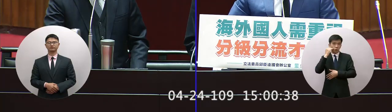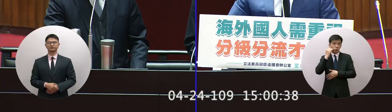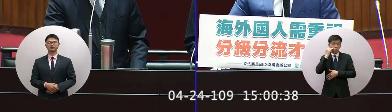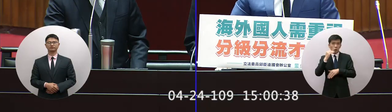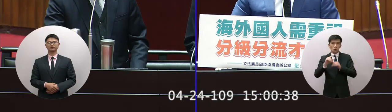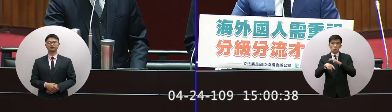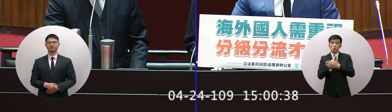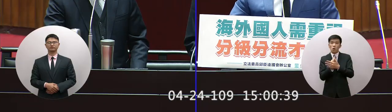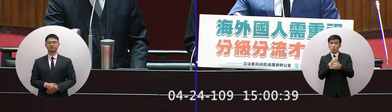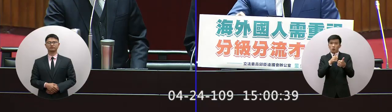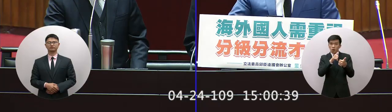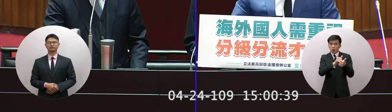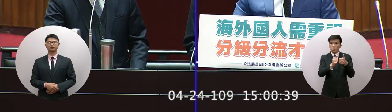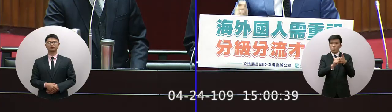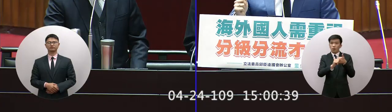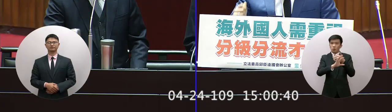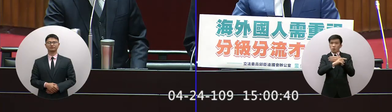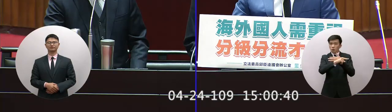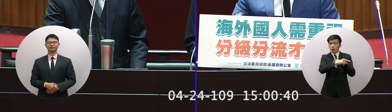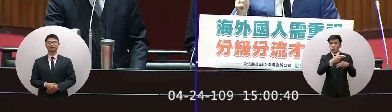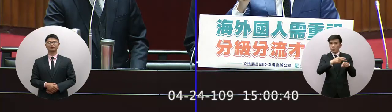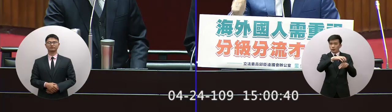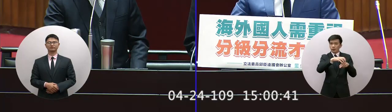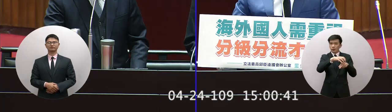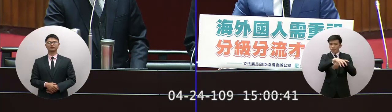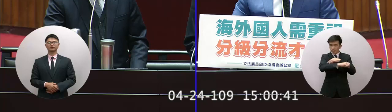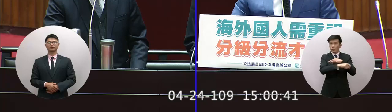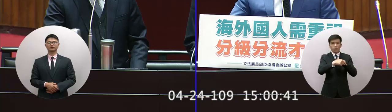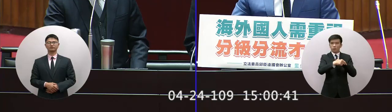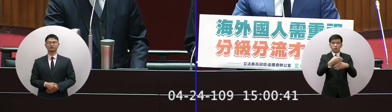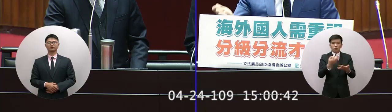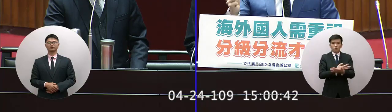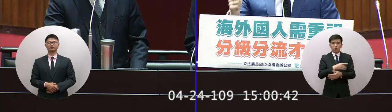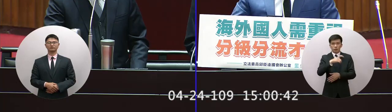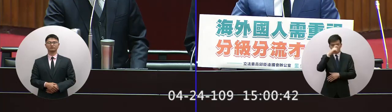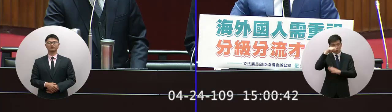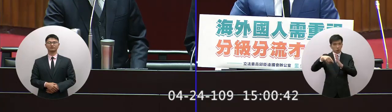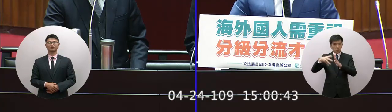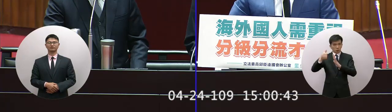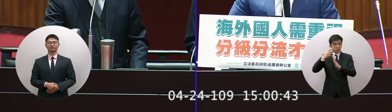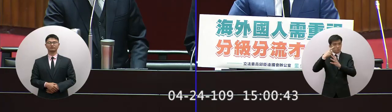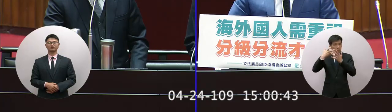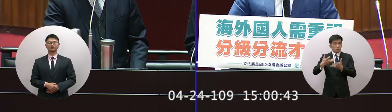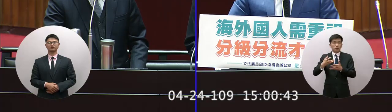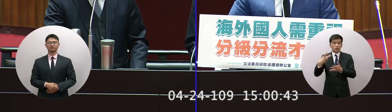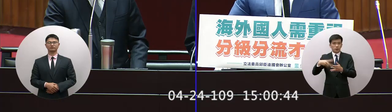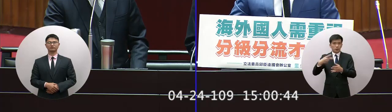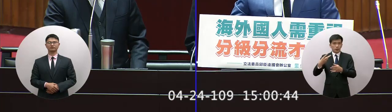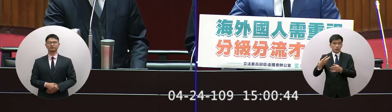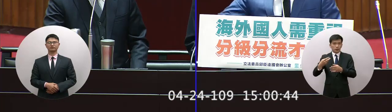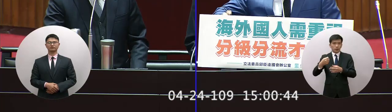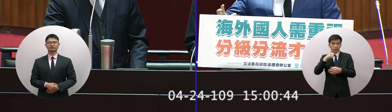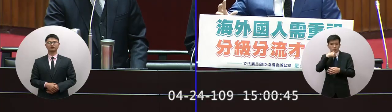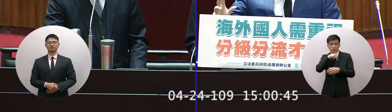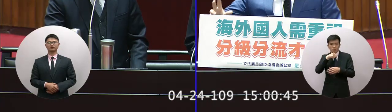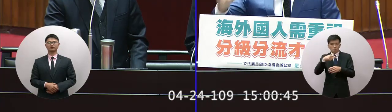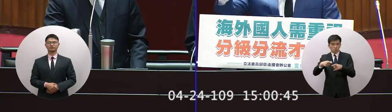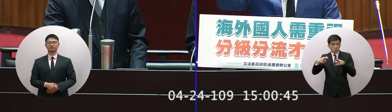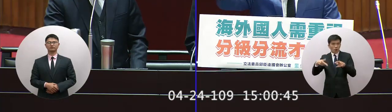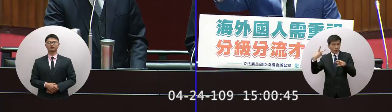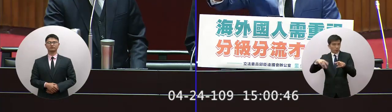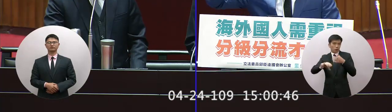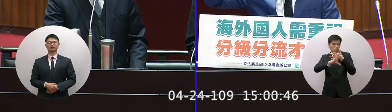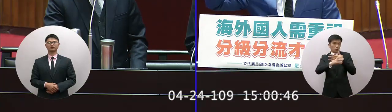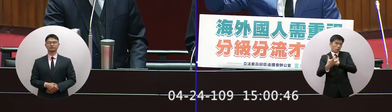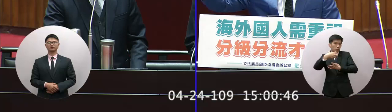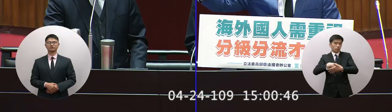不够的。那我希望说院长是不是可以重视这个问题，实际去盘整，甚至是加码到海外信保基金的部分，或者是另外一个方式，